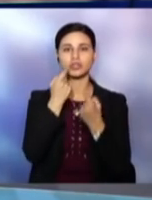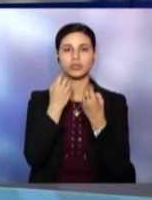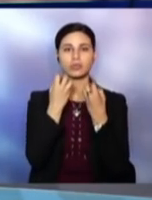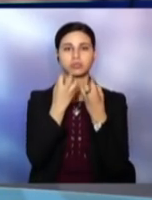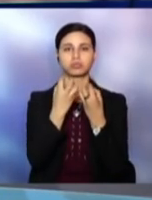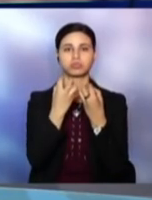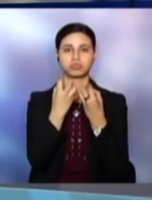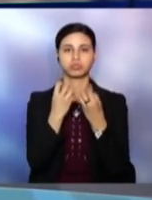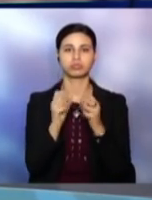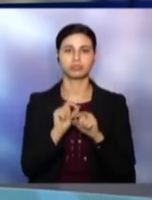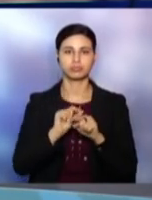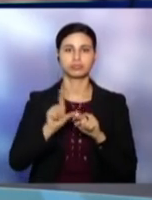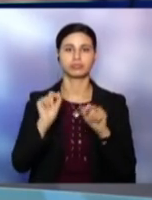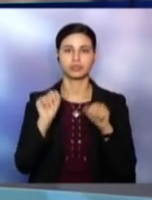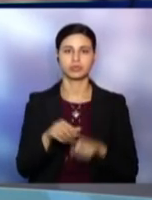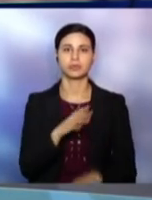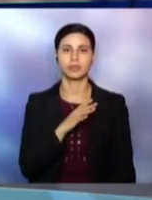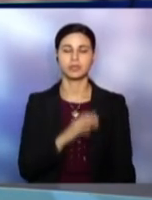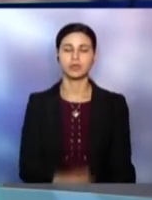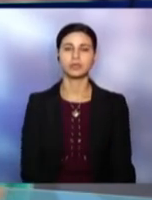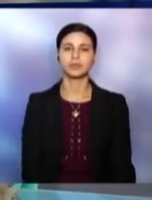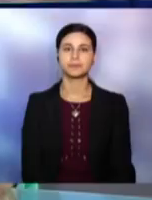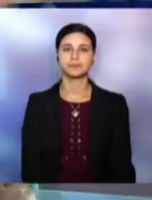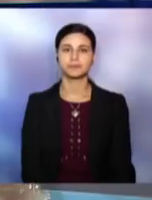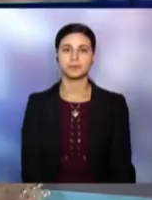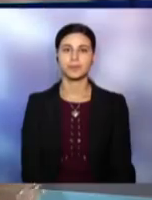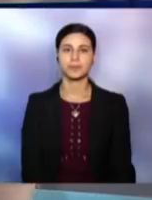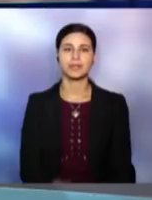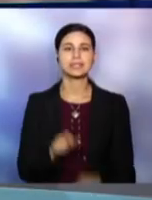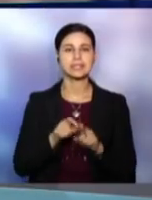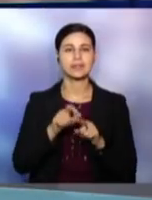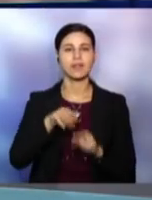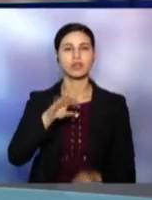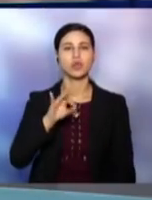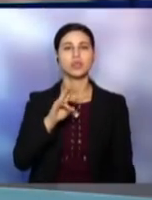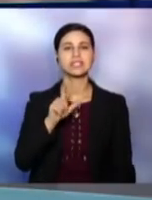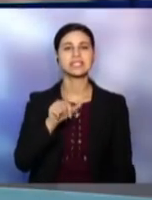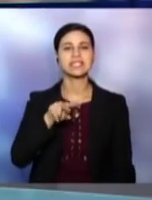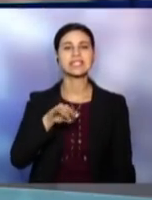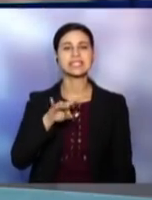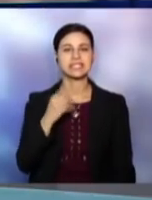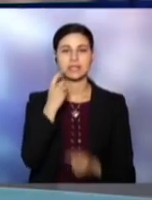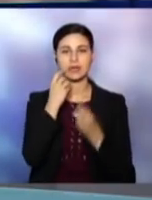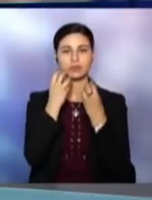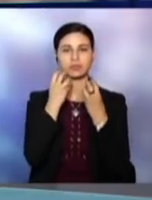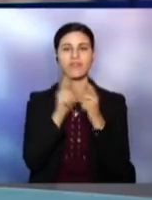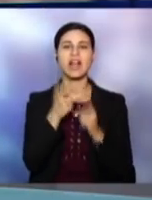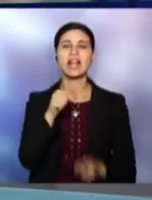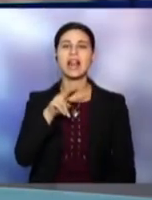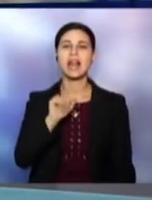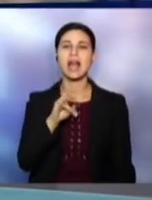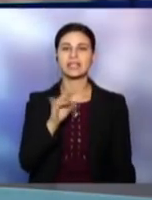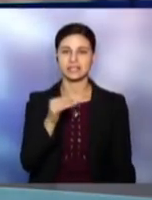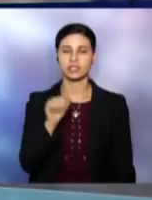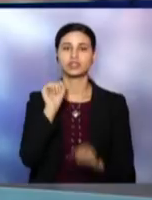თქვა ჩაითრიოს უკვე ნუშურა ჯირკვლები, რასაც ჩვენ ტონზილიც ვეძახით. ასეთ შემთხვევაში შესაძლებელია, რომ იყოს